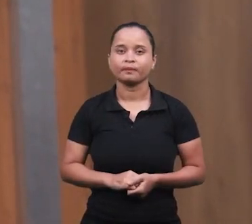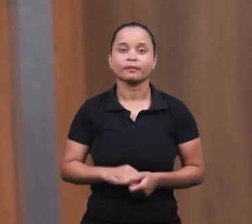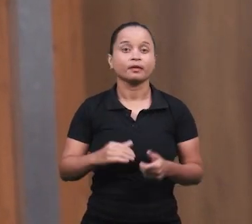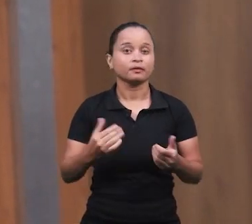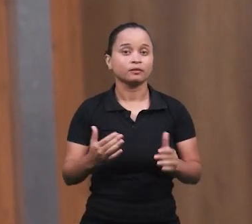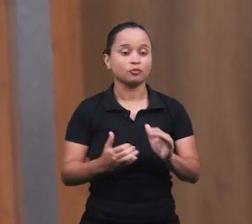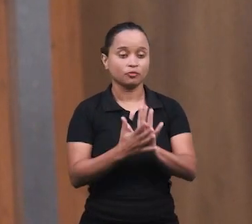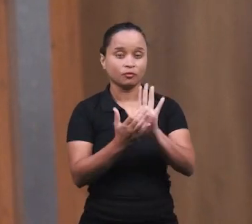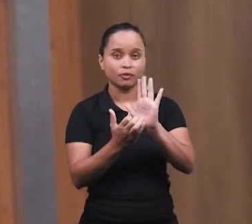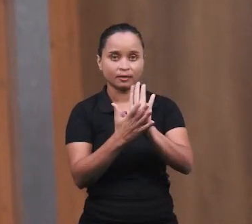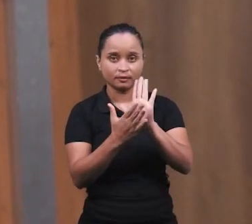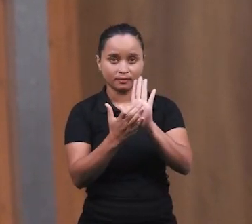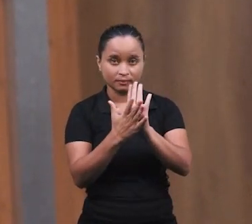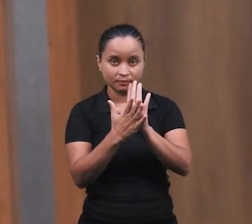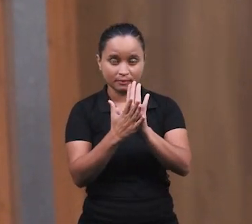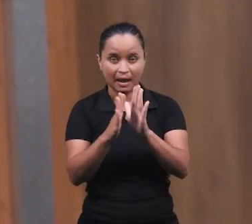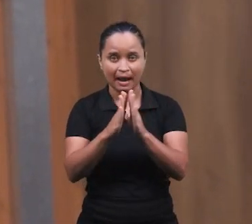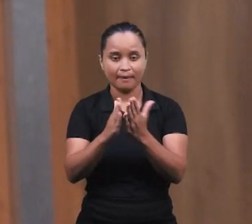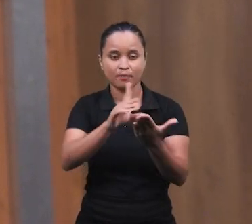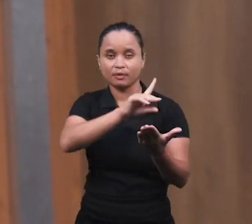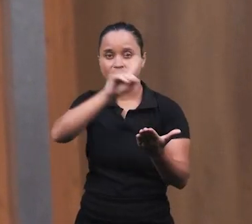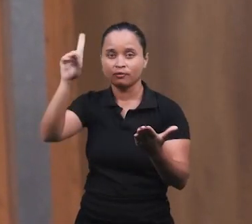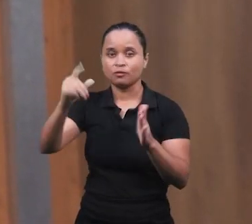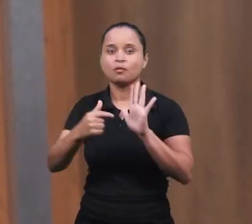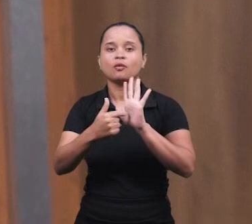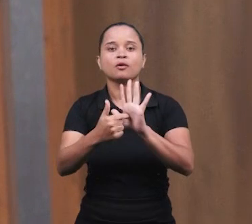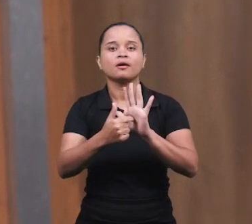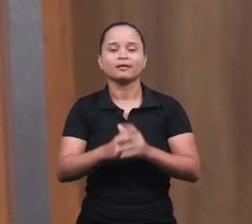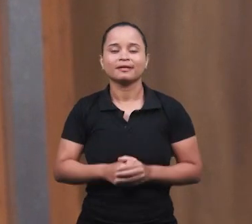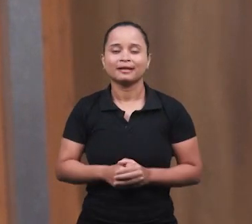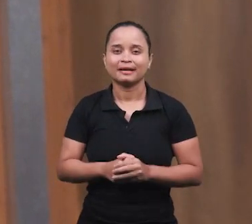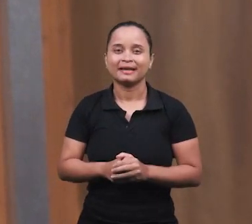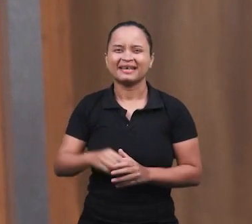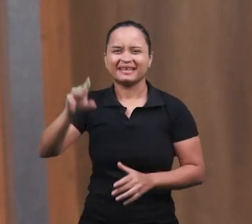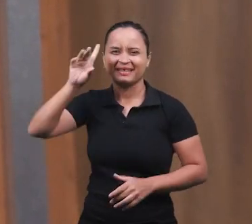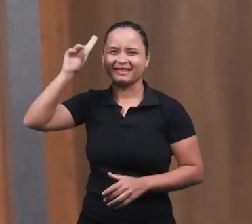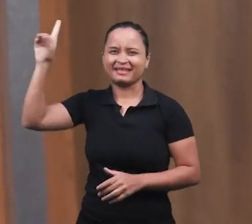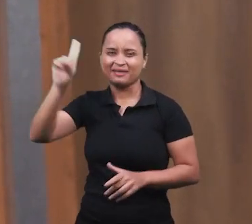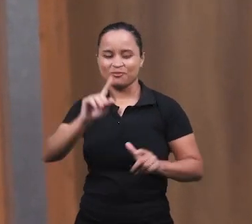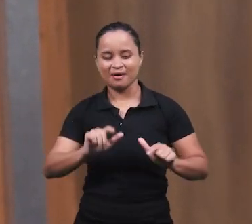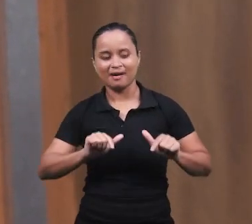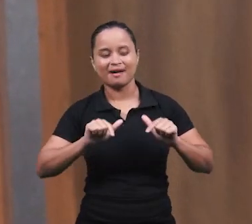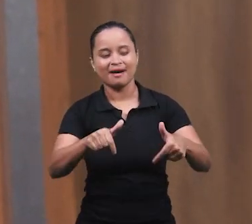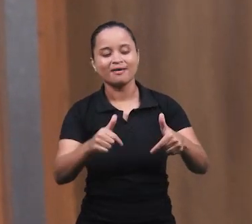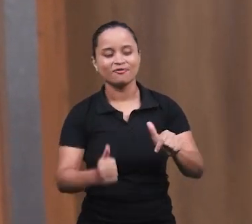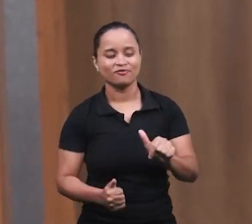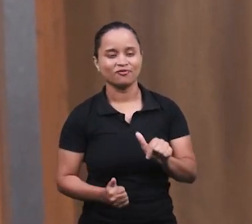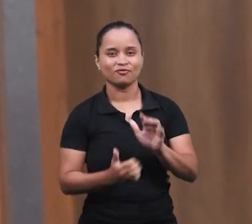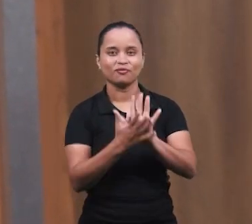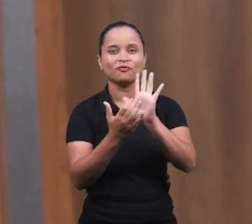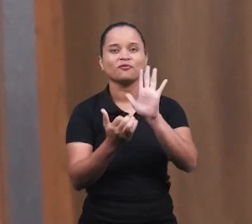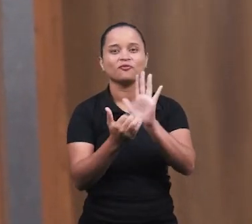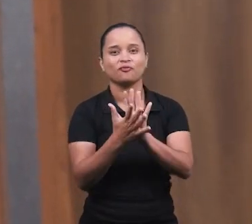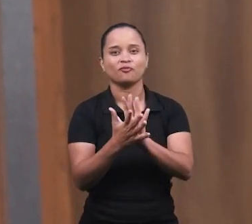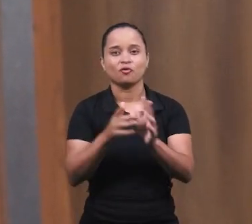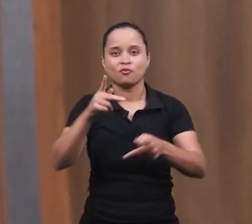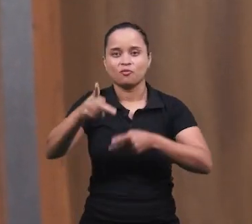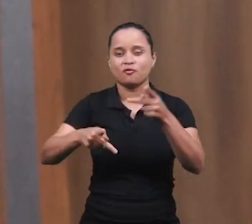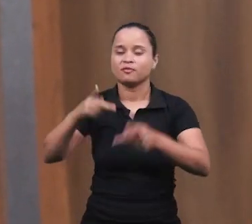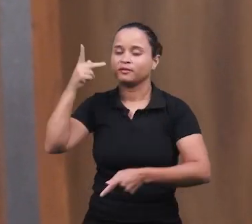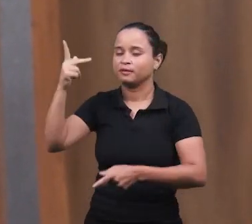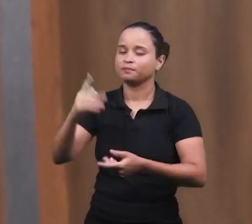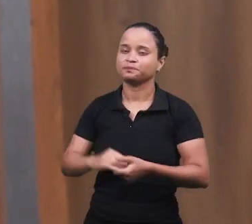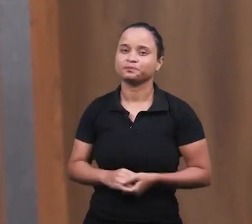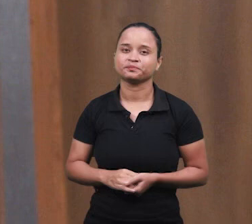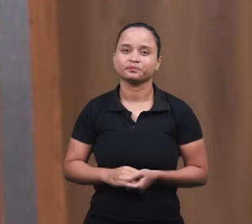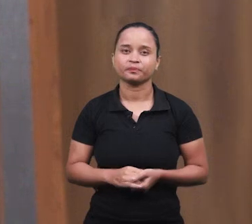Pour les louanges, la parole nous dit que Dieu habite au milieu des louanges de son peuple. Gloire à Jésus. Nous allons